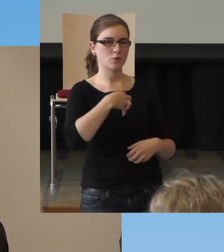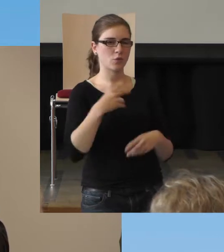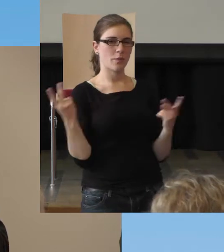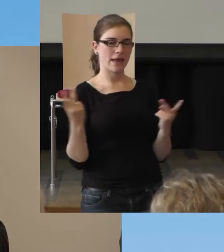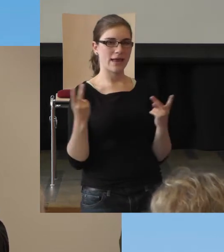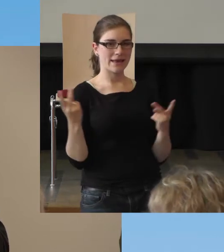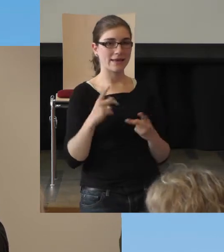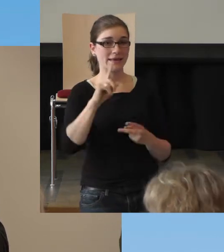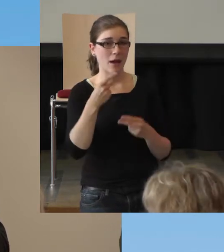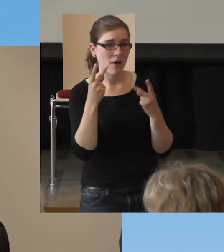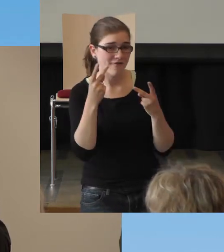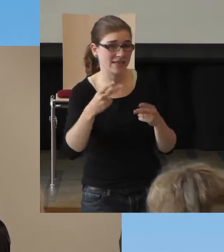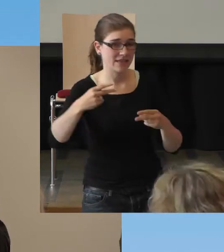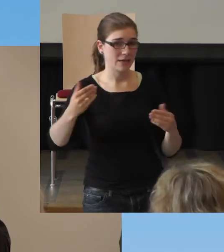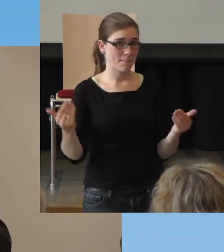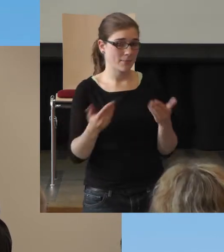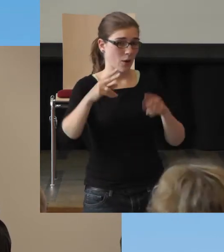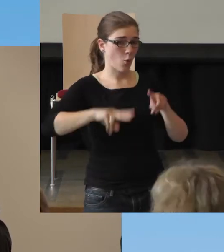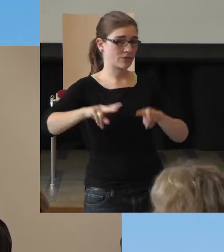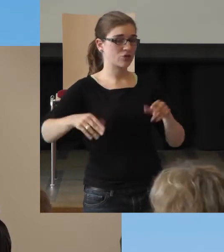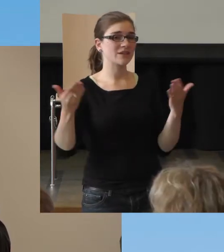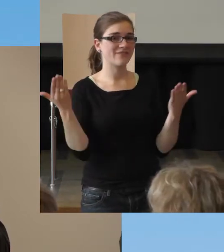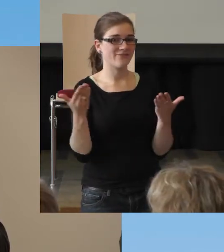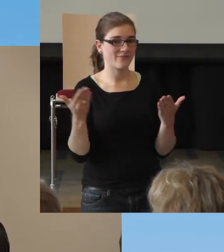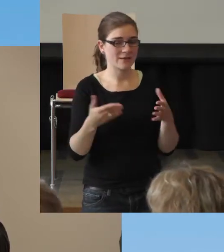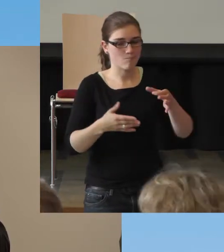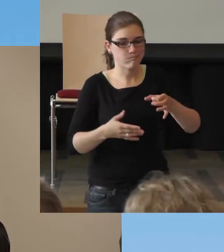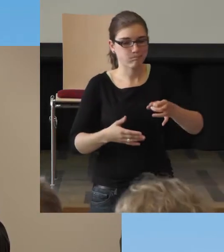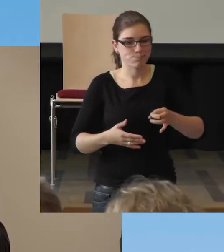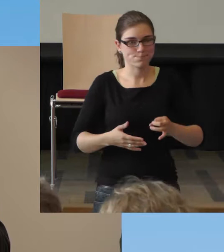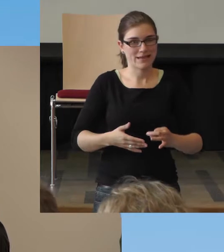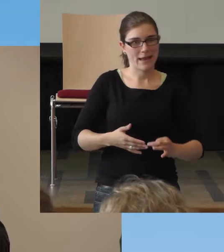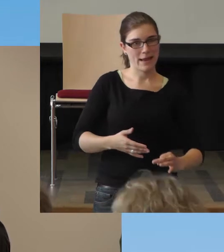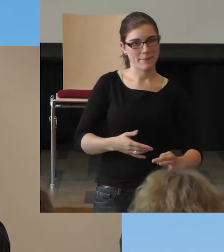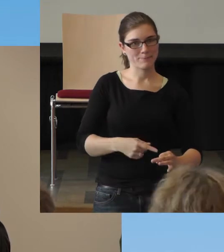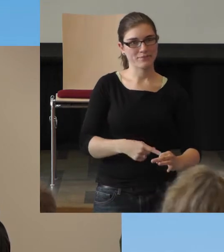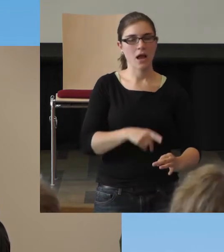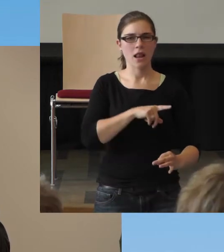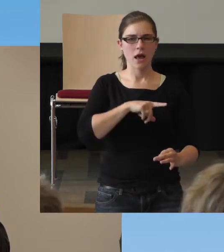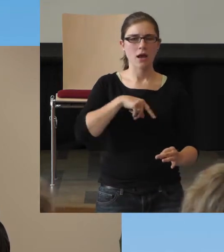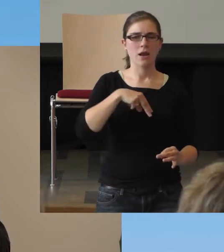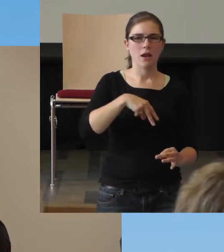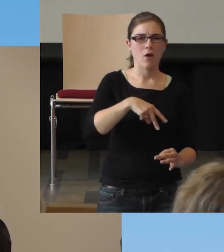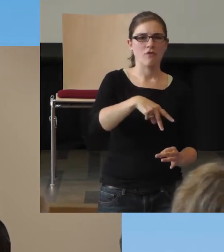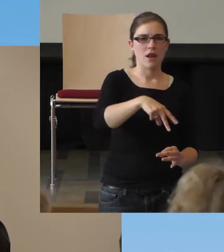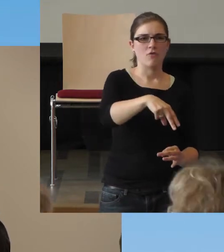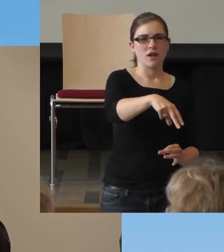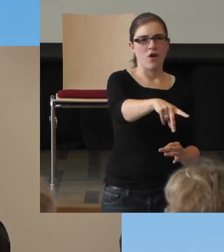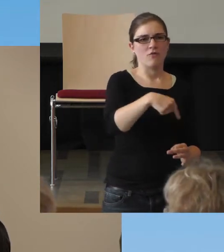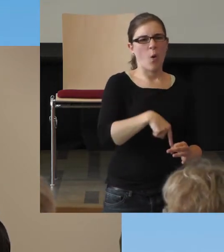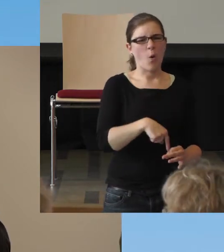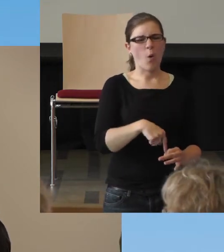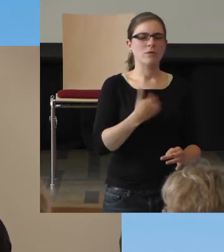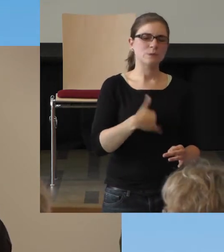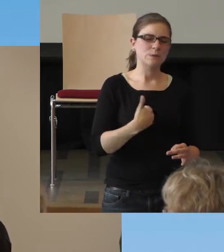wichtige Unterschied ist dass beim engen Spinalkanal längeres Gehen die Sache eher schlechter macht also die